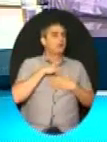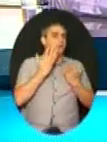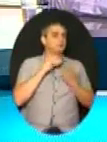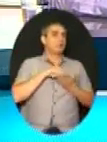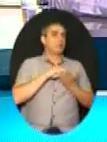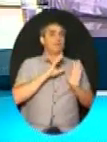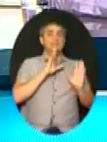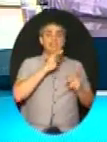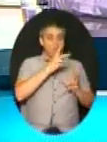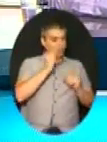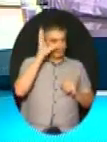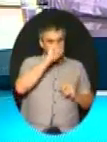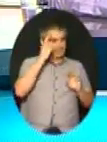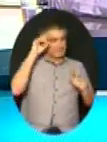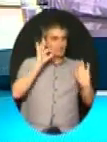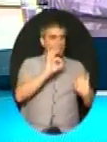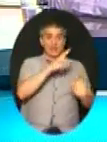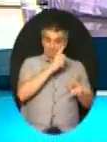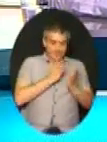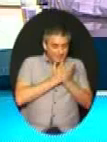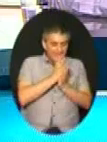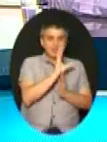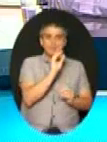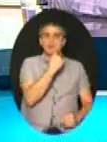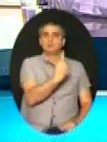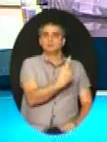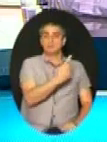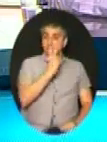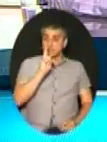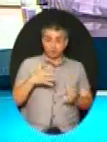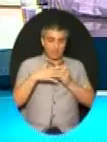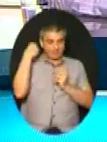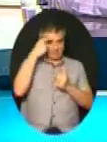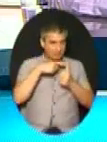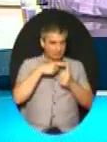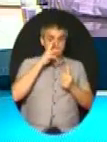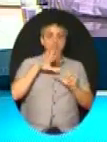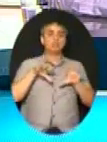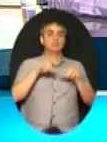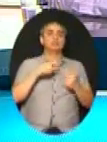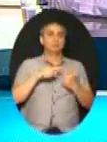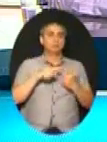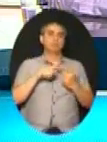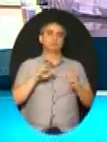לוקחים את הרציונל האמיתי שלכם, אם אתם כנים עם עצמכם, אם יש שם פלסטיני ויש